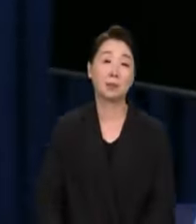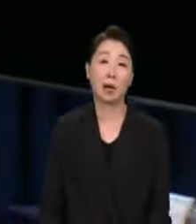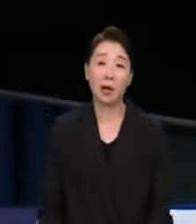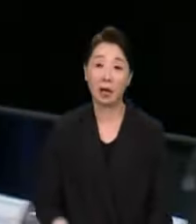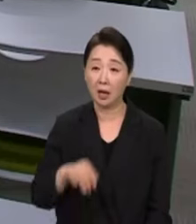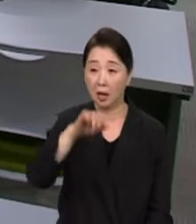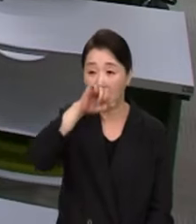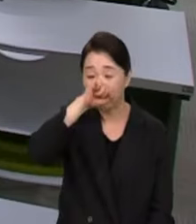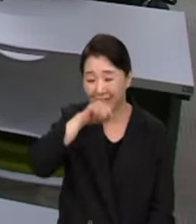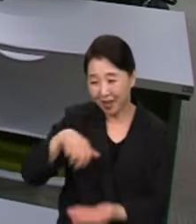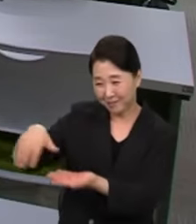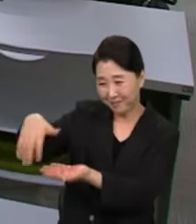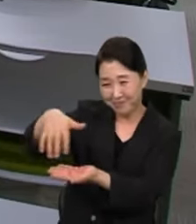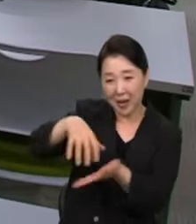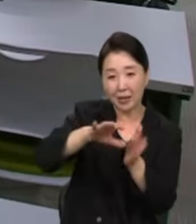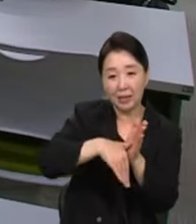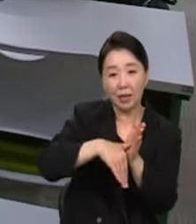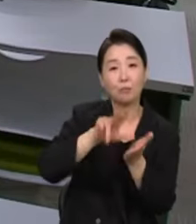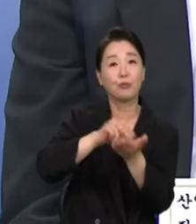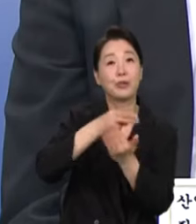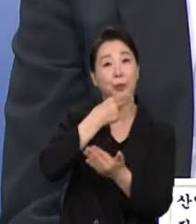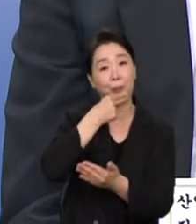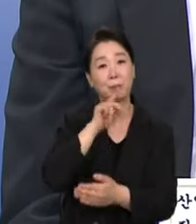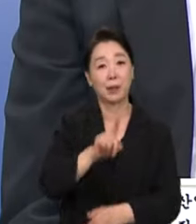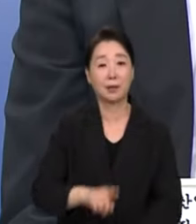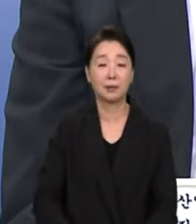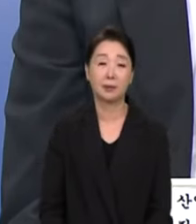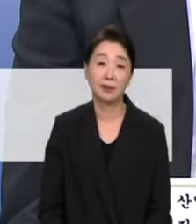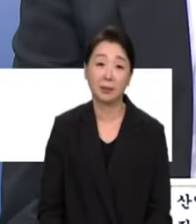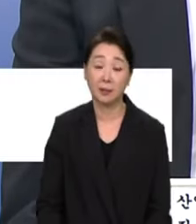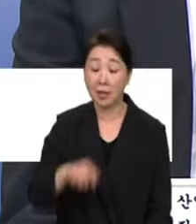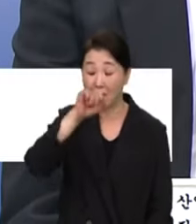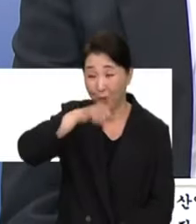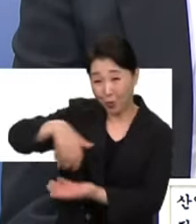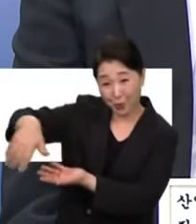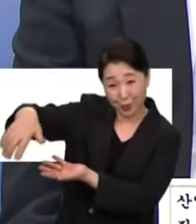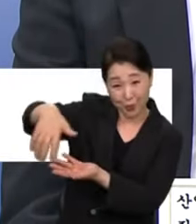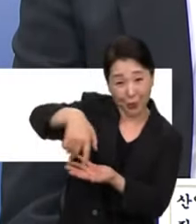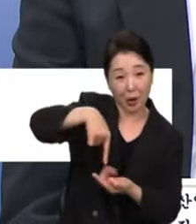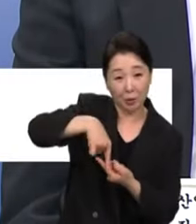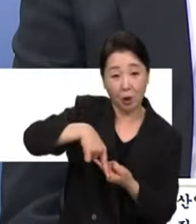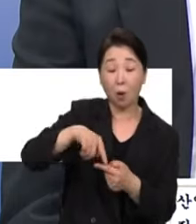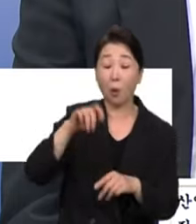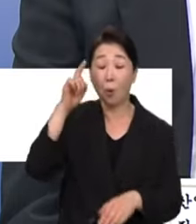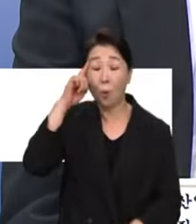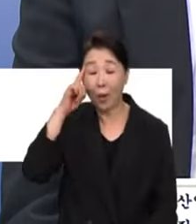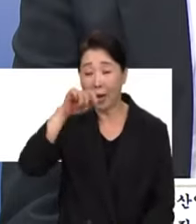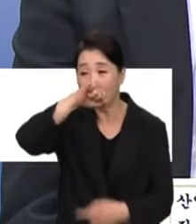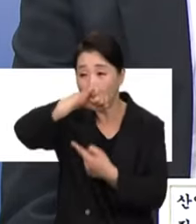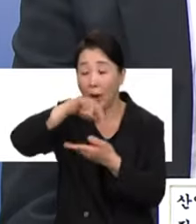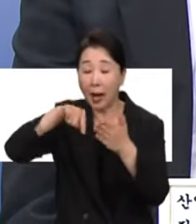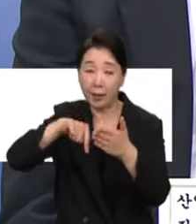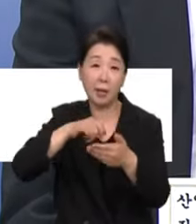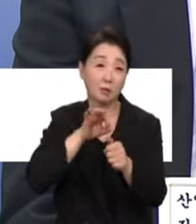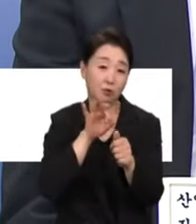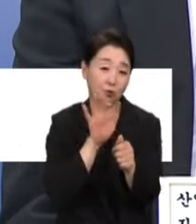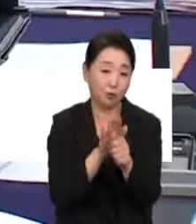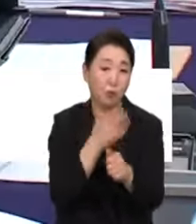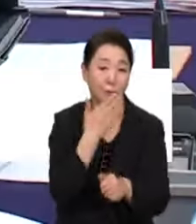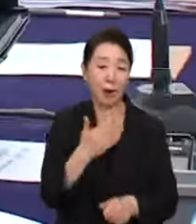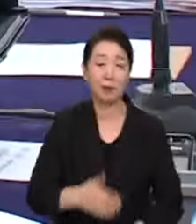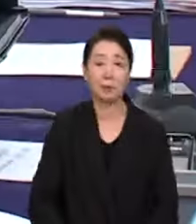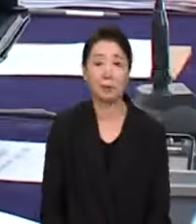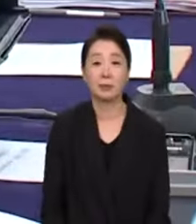마련한 차질이 없을 거라고 봤습니다 그이 재원의 이슈는 현재 가용한 재원 내의 범인에 있다 이렇게 말씀드릴 수 있을 것